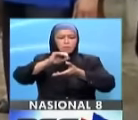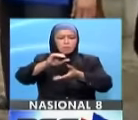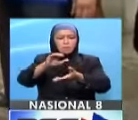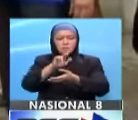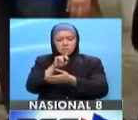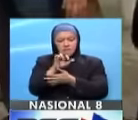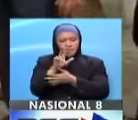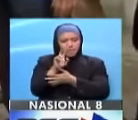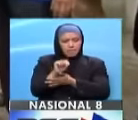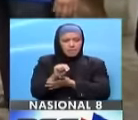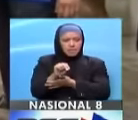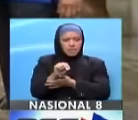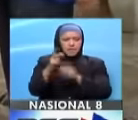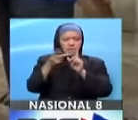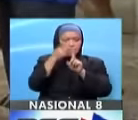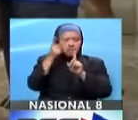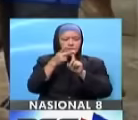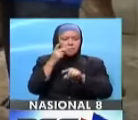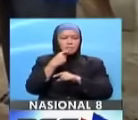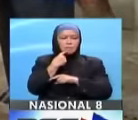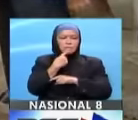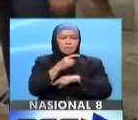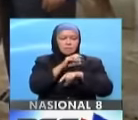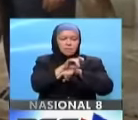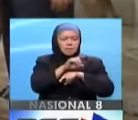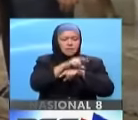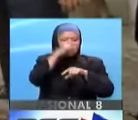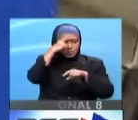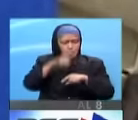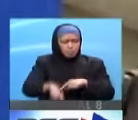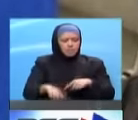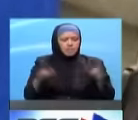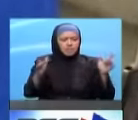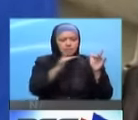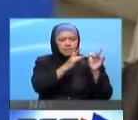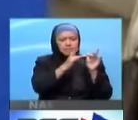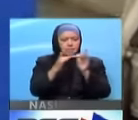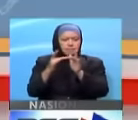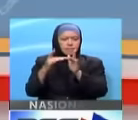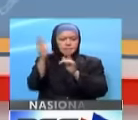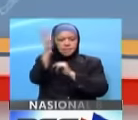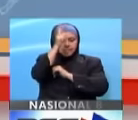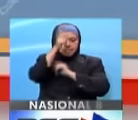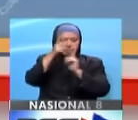Perkhidmatan Veterina dan Kerajaan Negeri berhubung perkara itu.